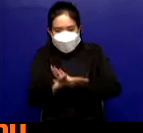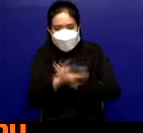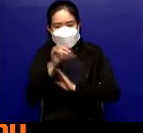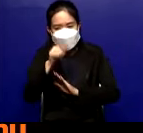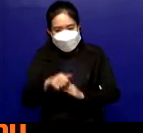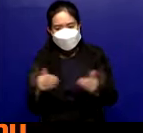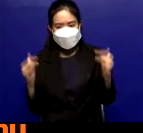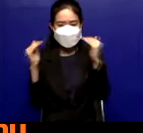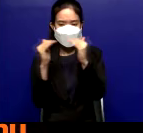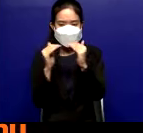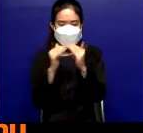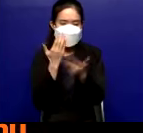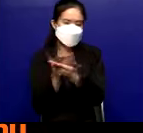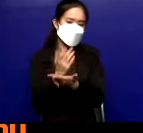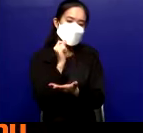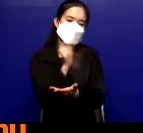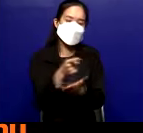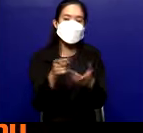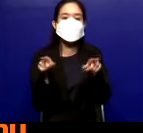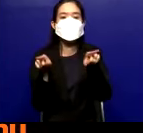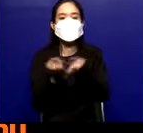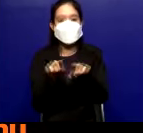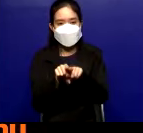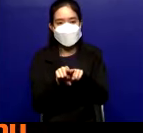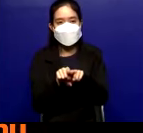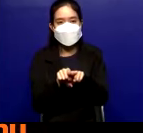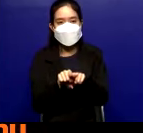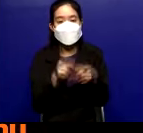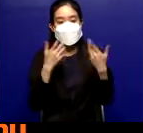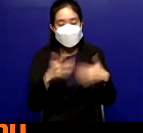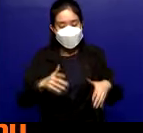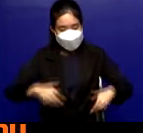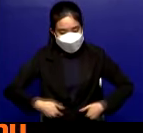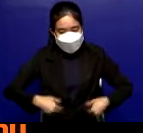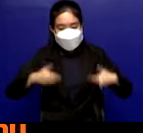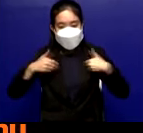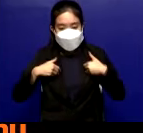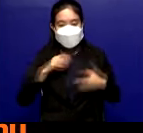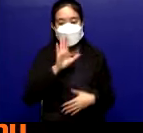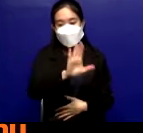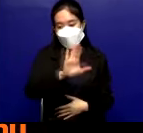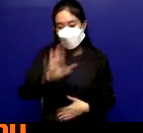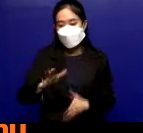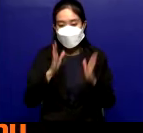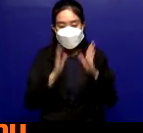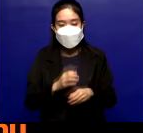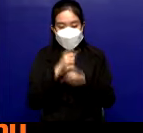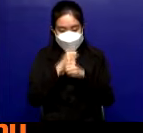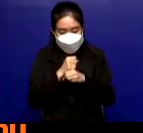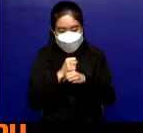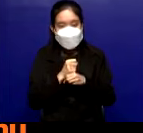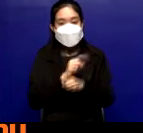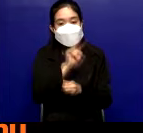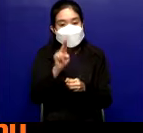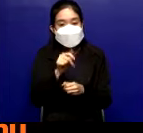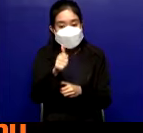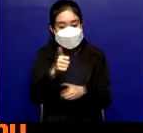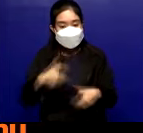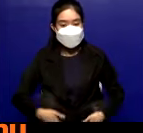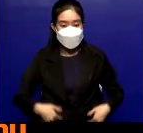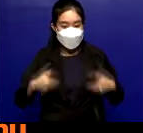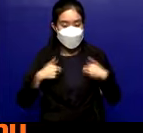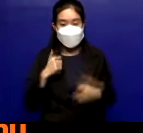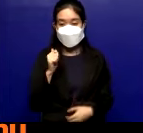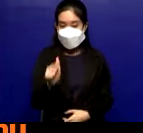กันและมากพอที่จะลงชีวิตได้จริงเพื่อรองรับสังคมผู้สูงอายุหลายพรรคการเมืองรวมถึงภาคประชาสัง